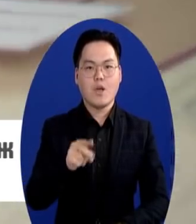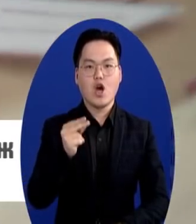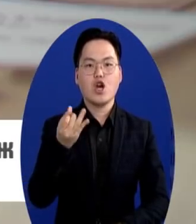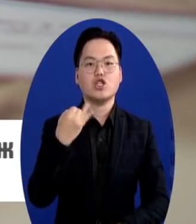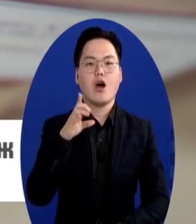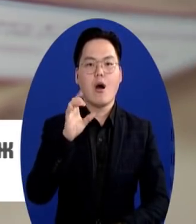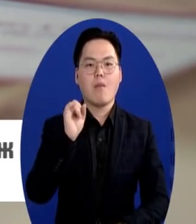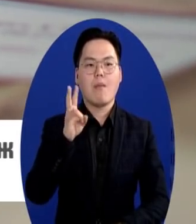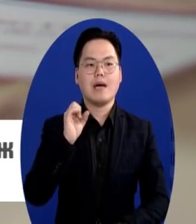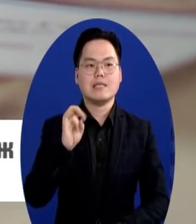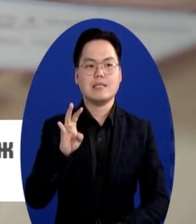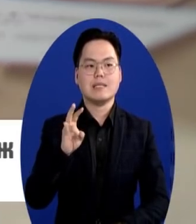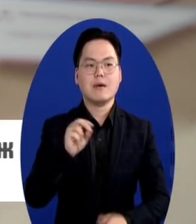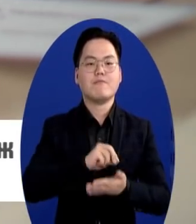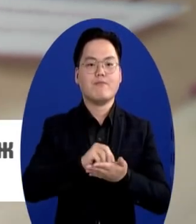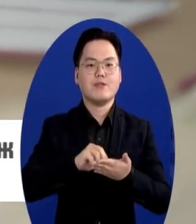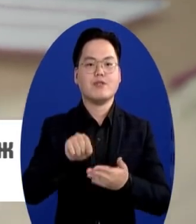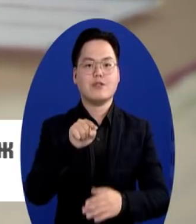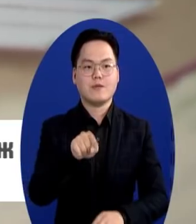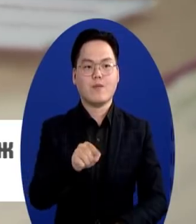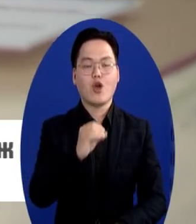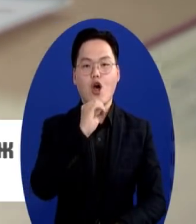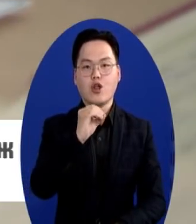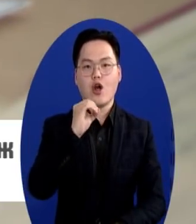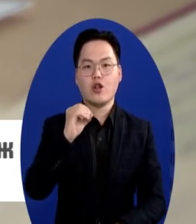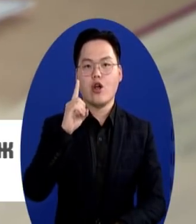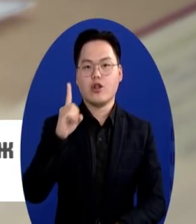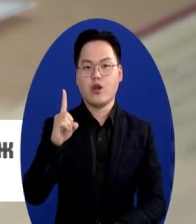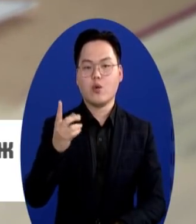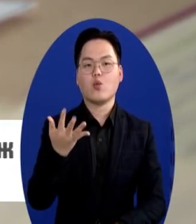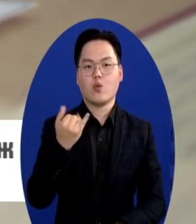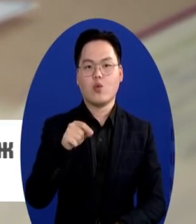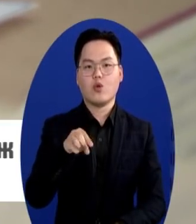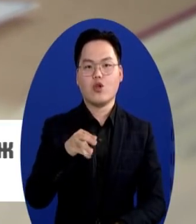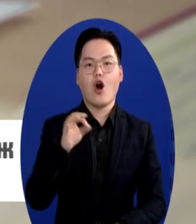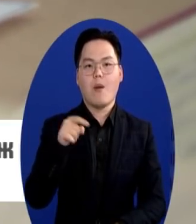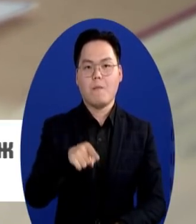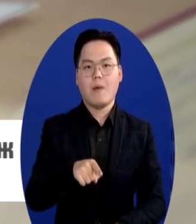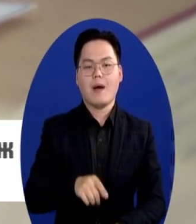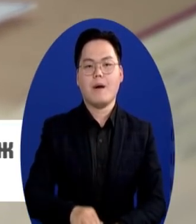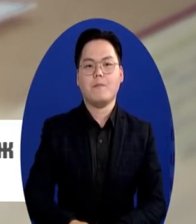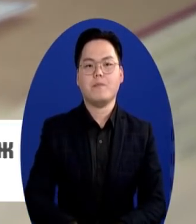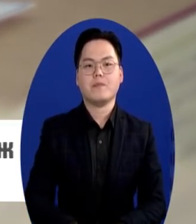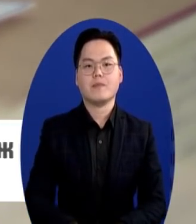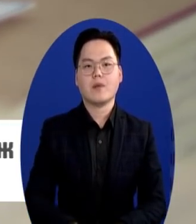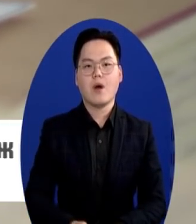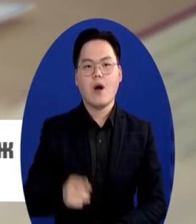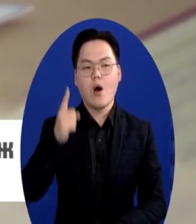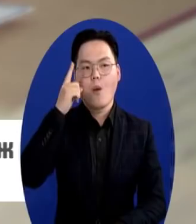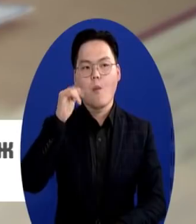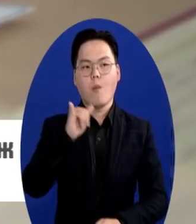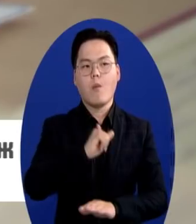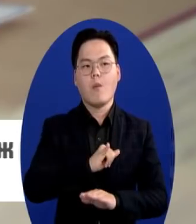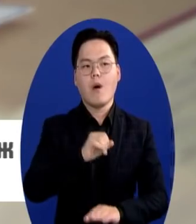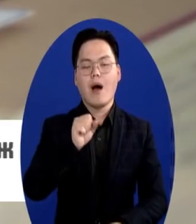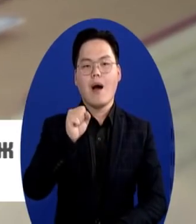болгосон бат илэрхийлэх байгаа. За тэгээд энэ бол 0001 гэсэн дугаартай. Монгол Ард Улсын бат илэрхийлэх. Энэ нь Монгол Ард